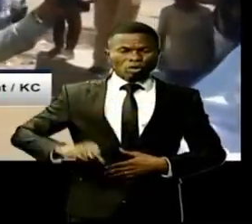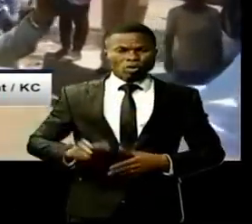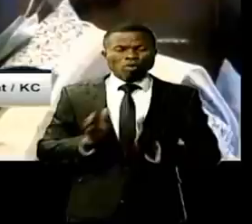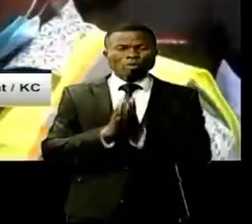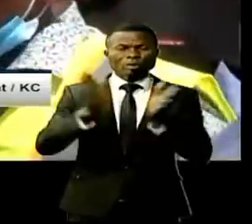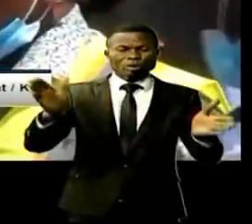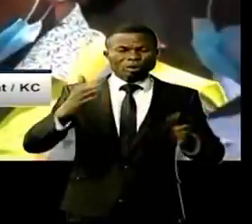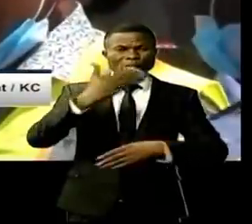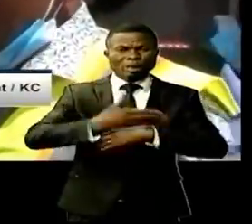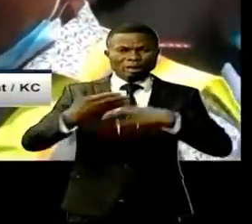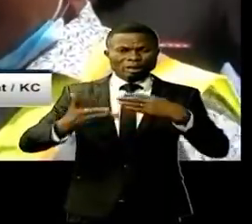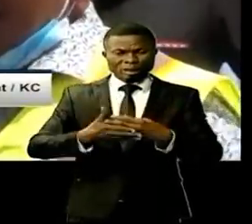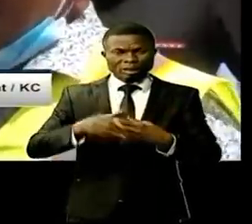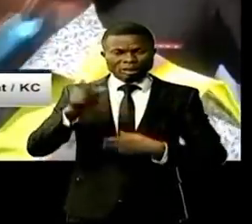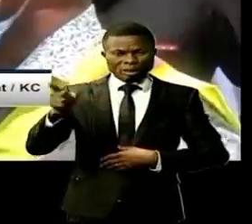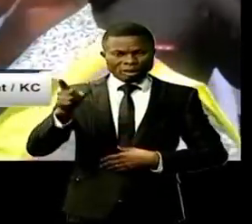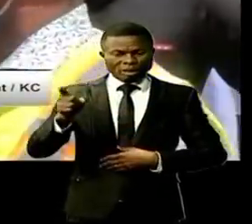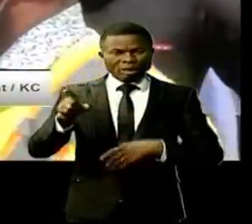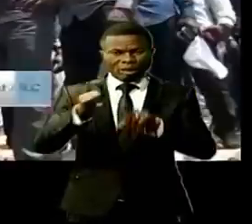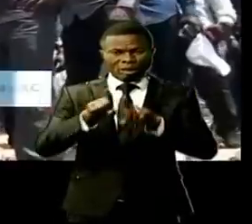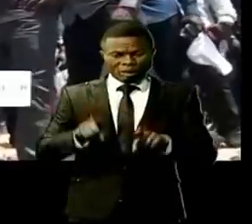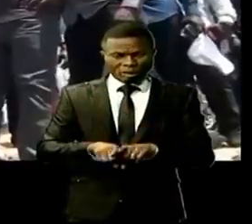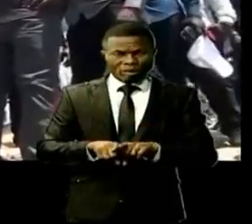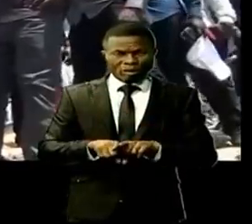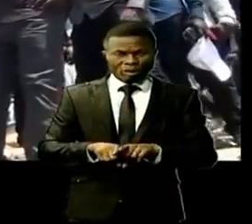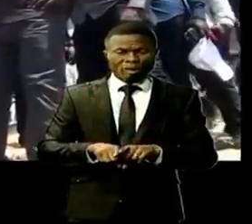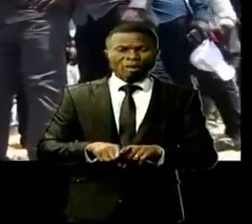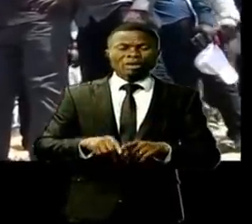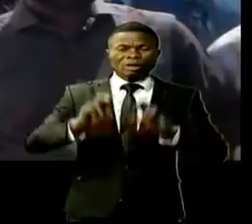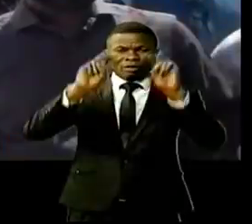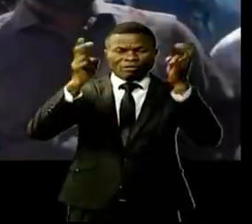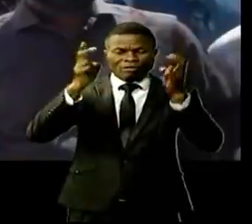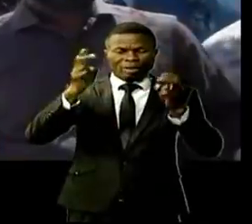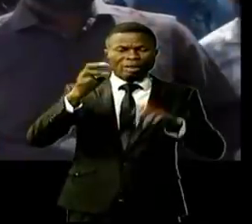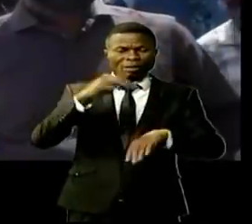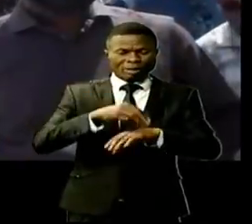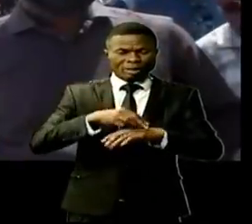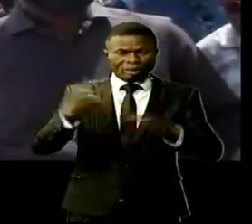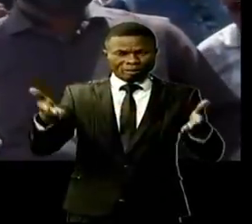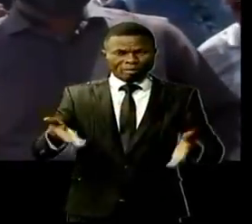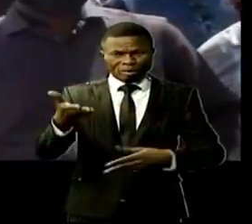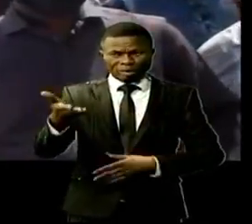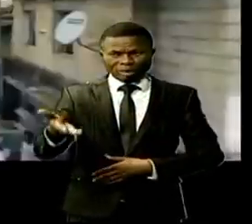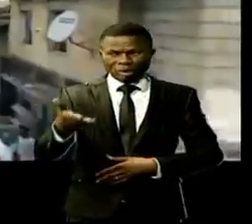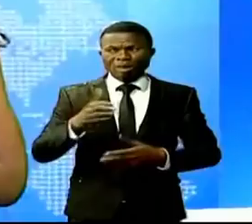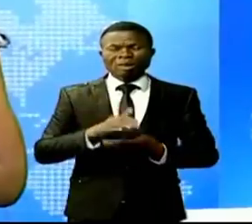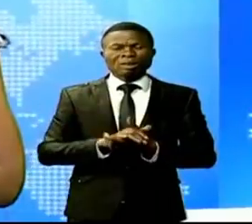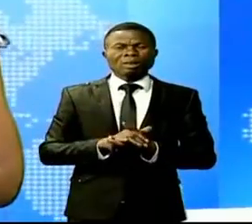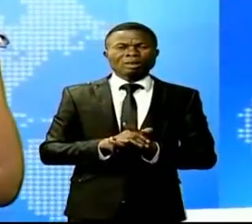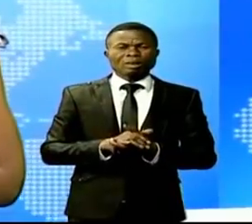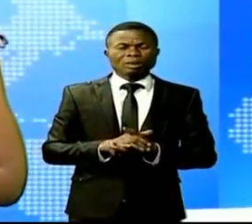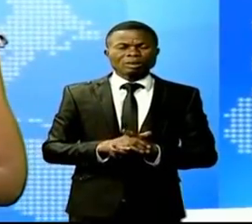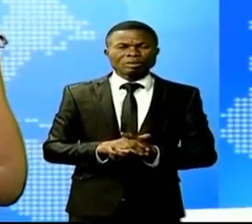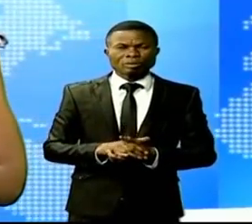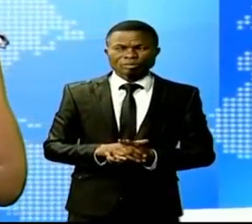aux infrastructures, Bidindo Mabigas, ainsi que du maire de la ville de Matadi, Patinzuziwa Makengedi.